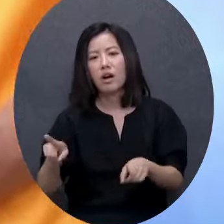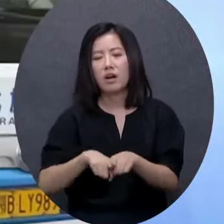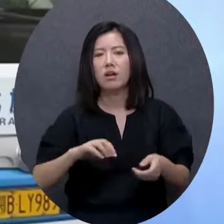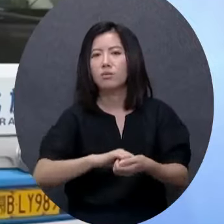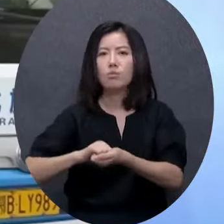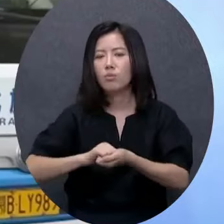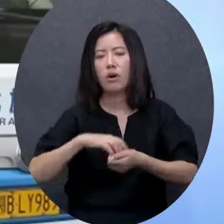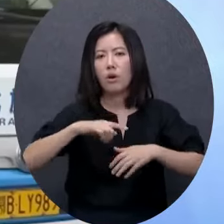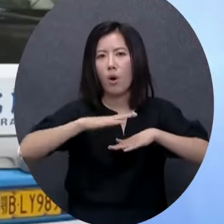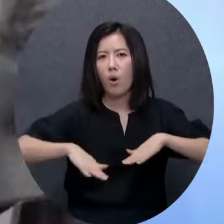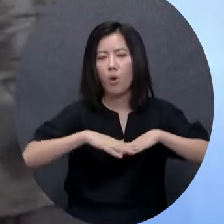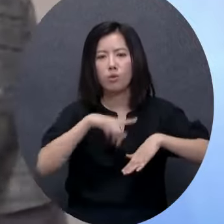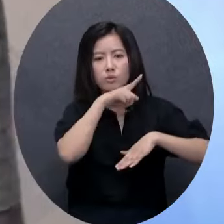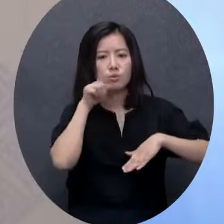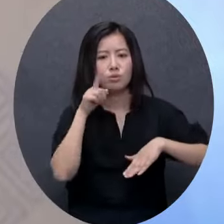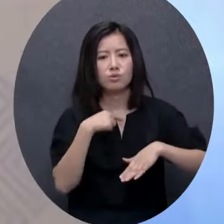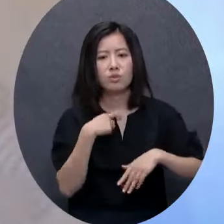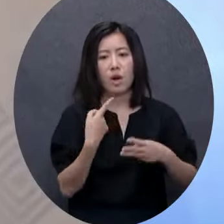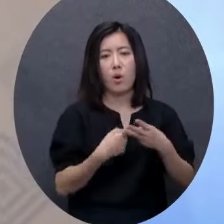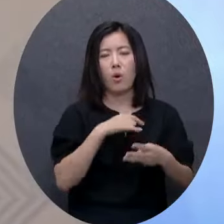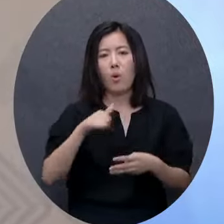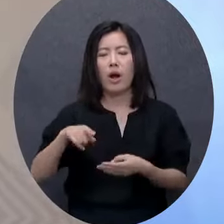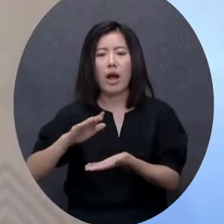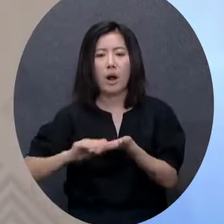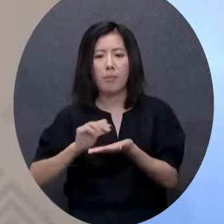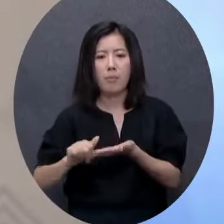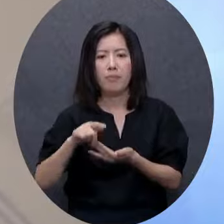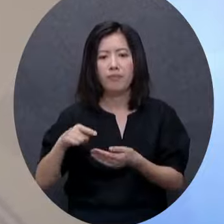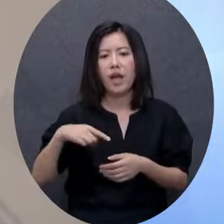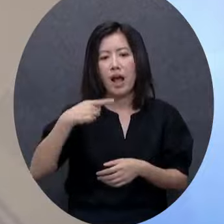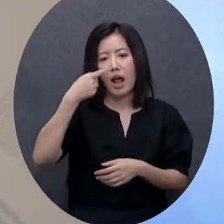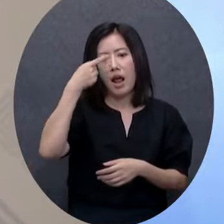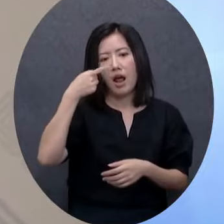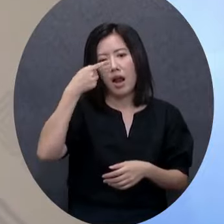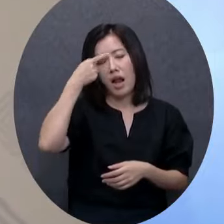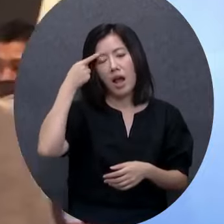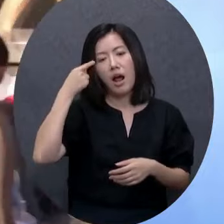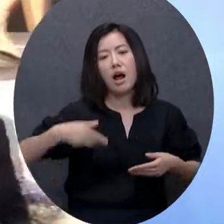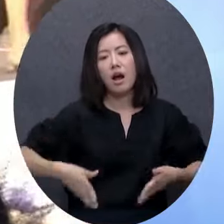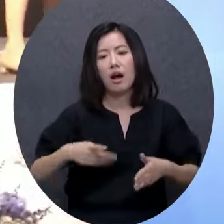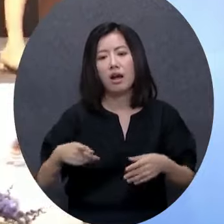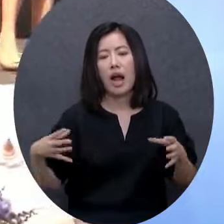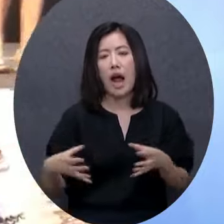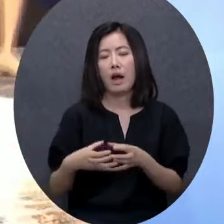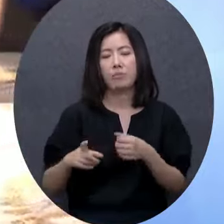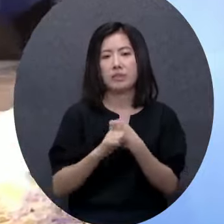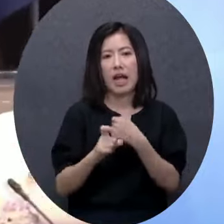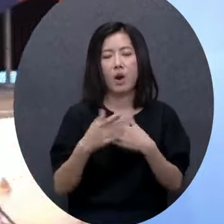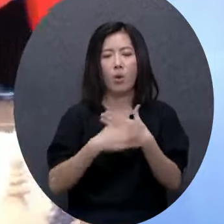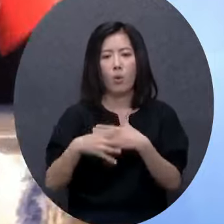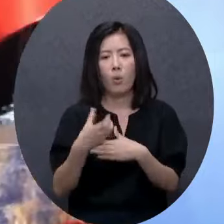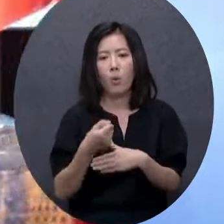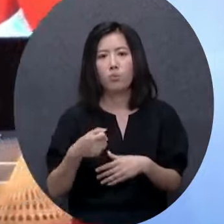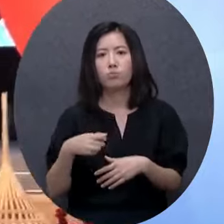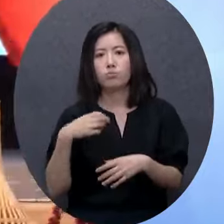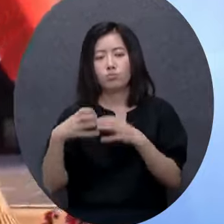區和平安寧。王毅到清邁是出席澜沧江湄公河合作第九次外长会，他在会